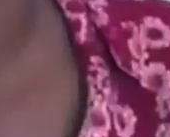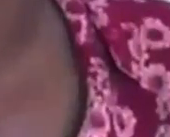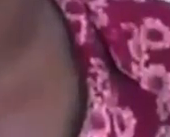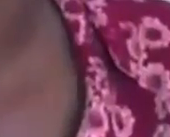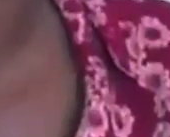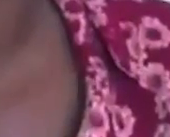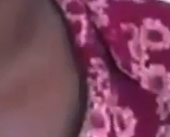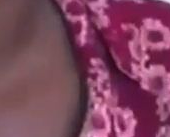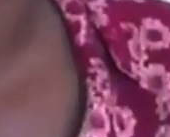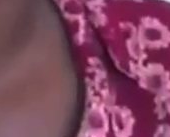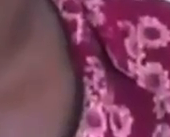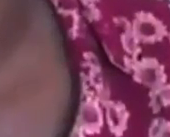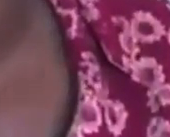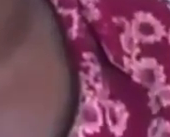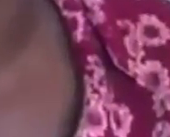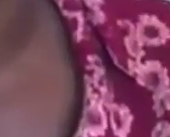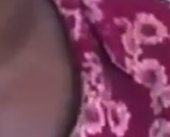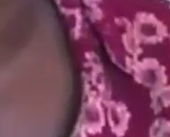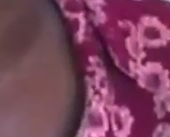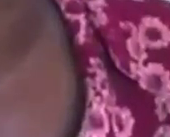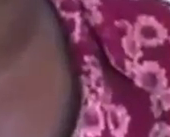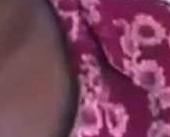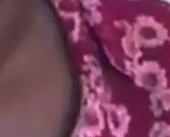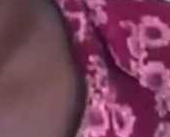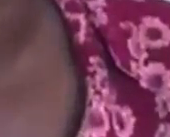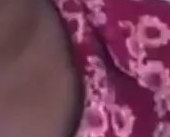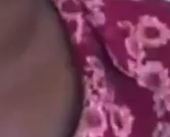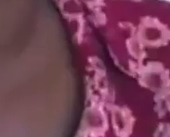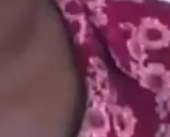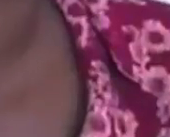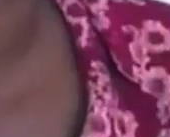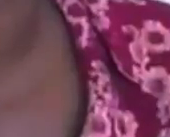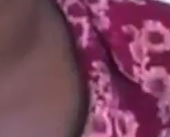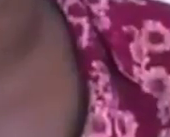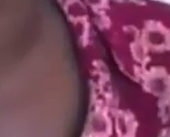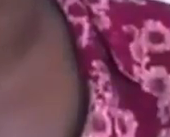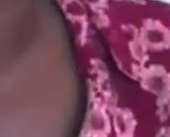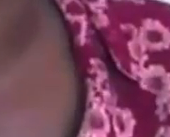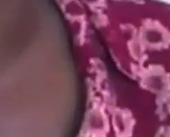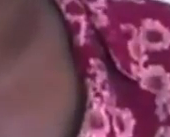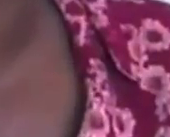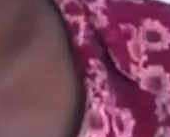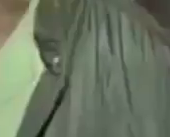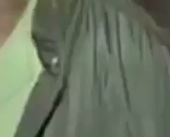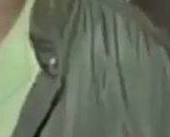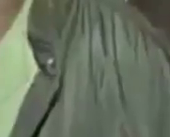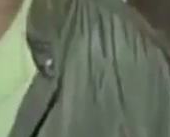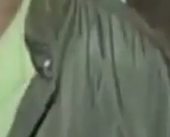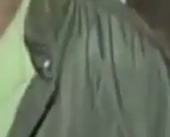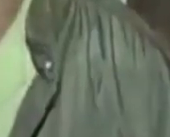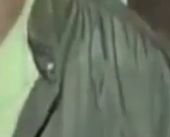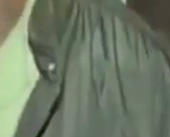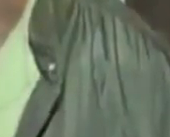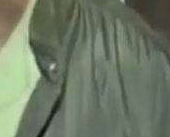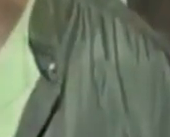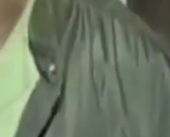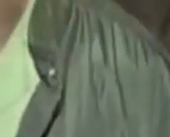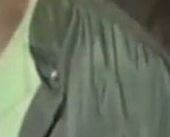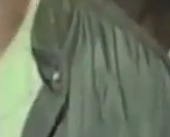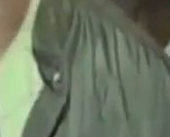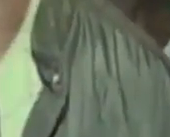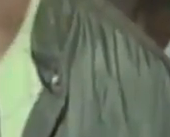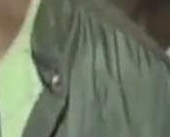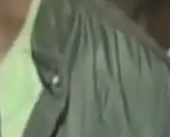Ya ongeagi sana. Hata uwezi jua hata mimi aniongelesha, uwezi jua vile anataka. Among the four young men,